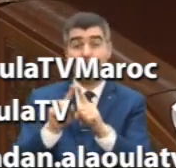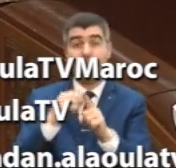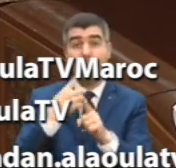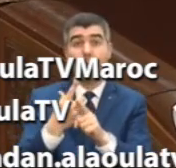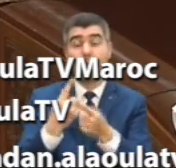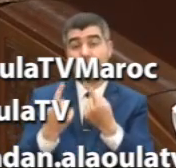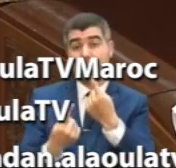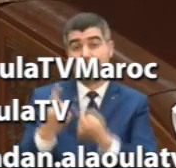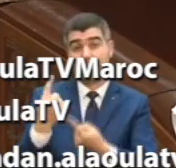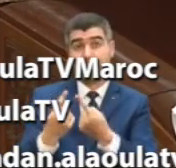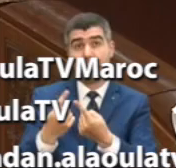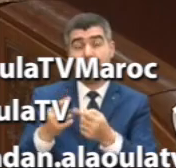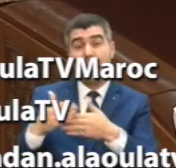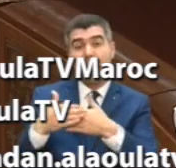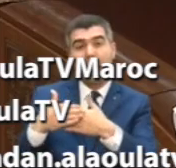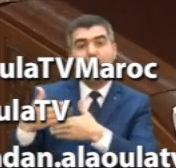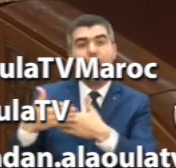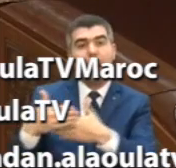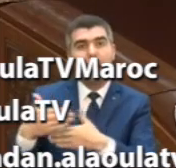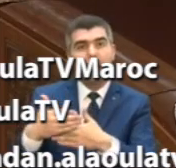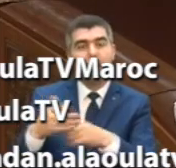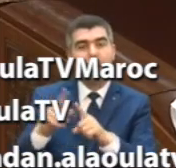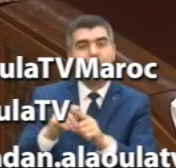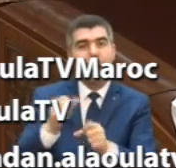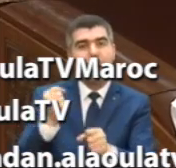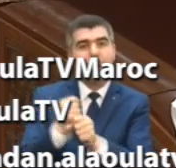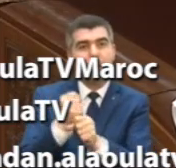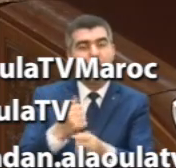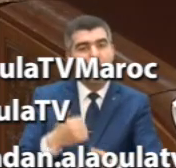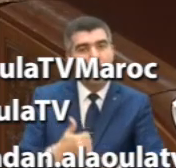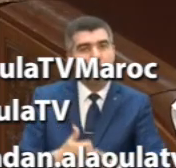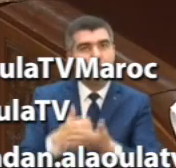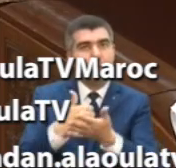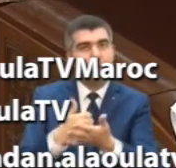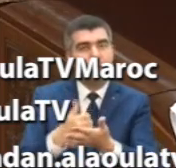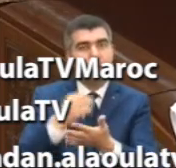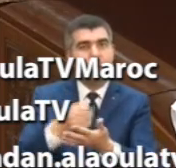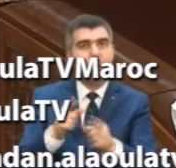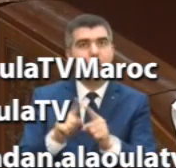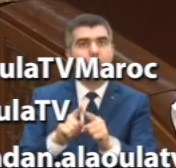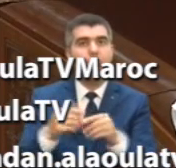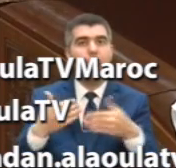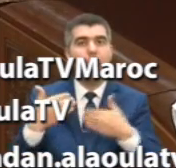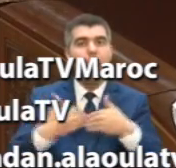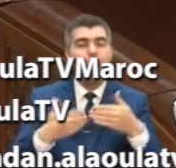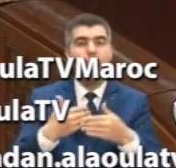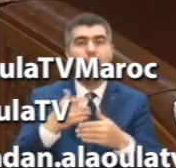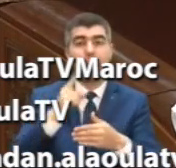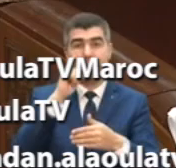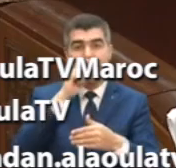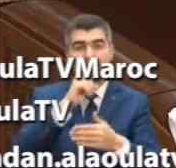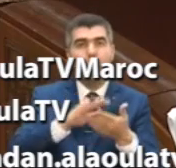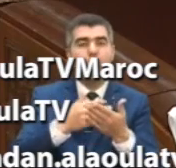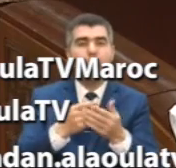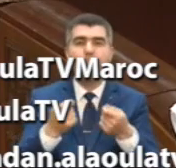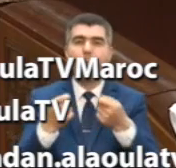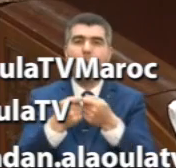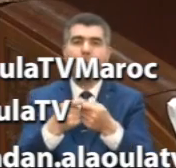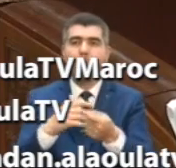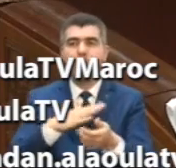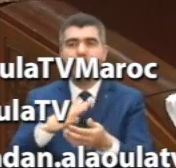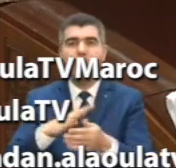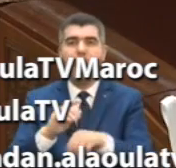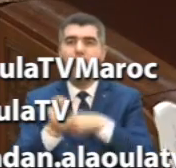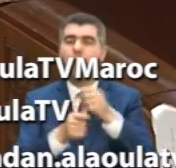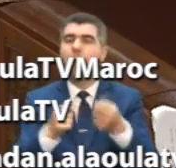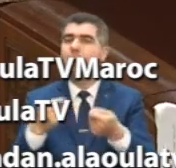علاش؟ لأن كنقربوا لهم الخدمات، مع أن الشخص في وضعية إعاقة المعاناة ديالو هي نفسها قد تزيد